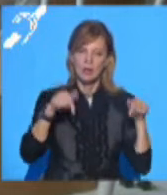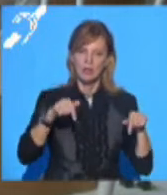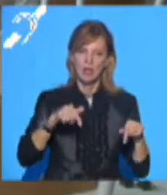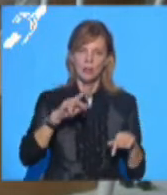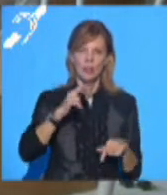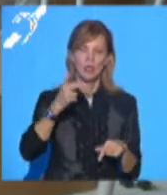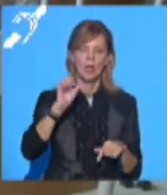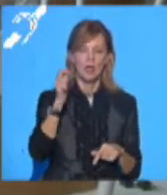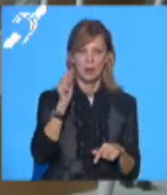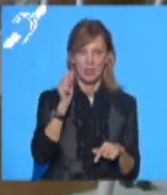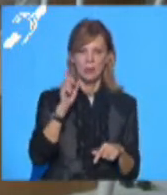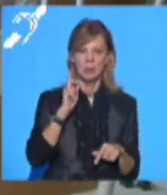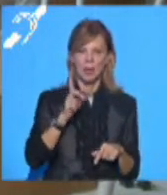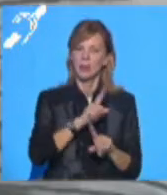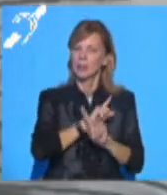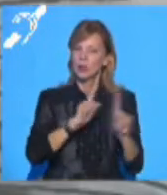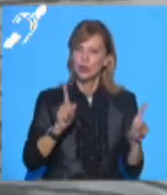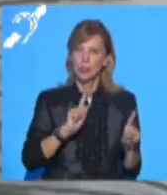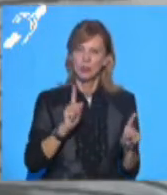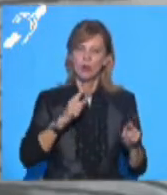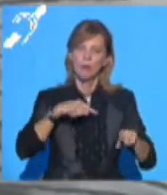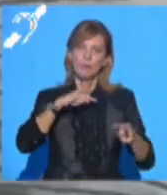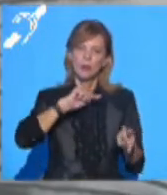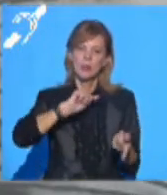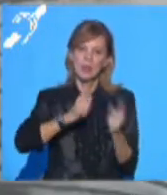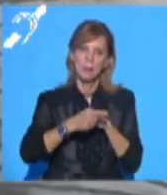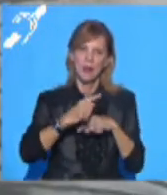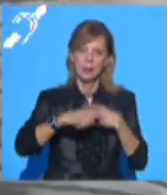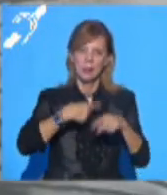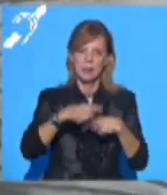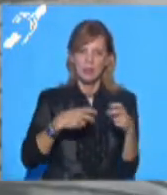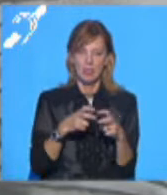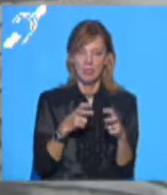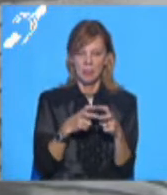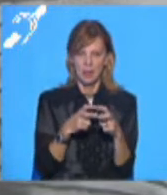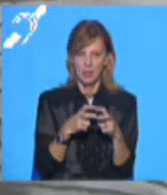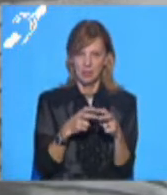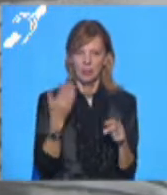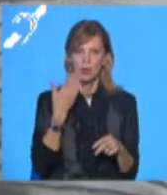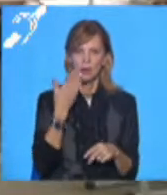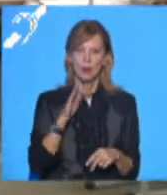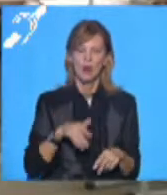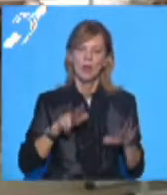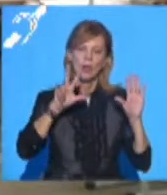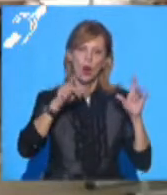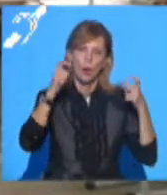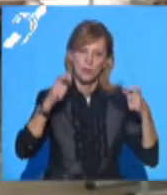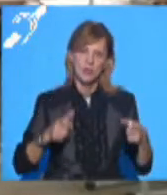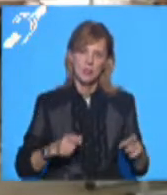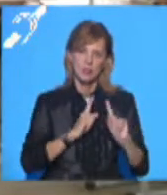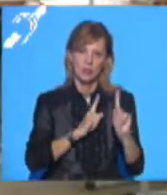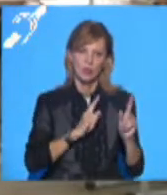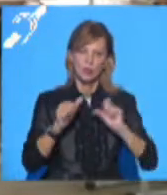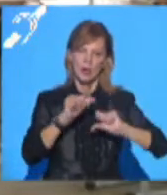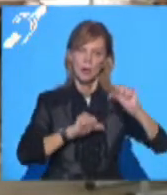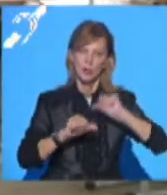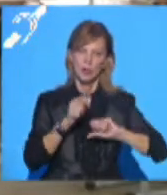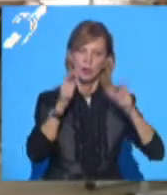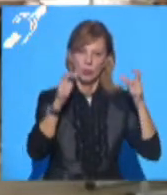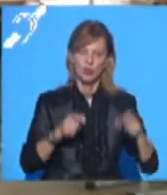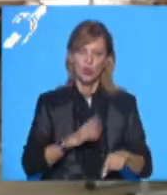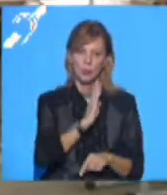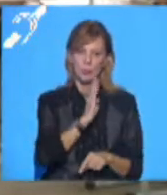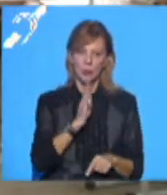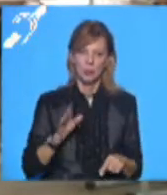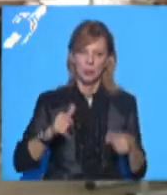afectat localitatea. Însă niciodată nu a fost schimbată și instalația electrică. Școala are 8 săli de curs, laboratoare și o bibliotecă,